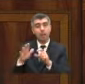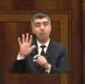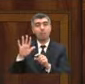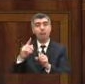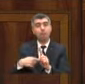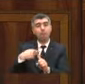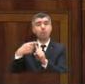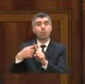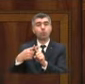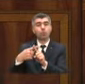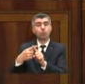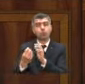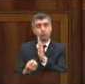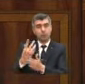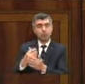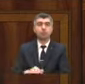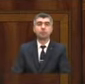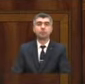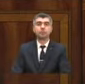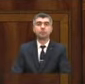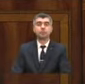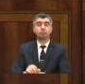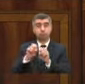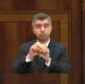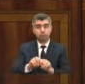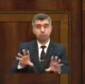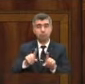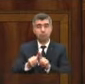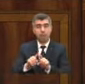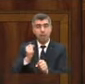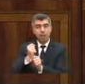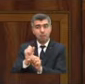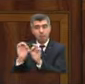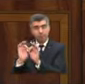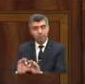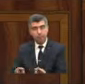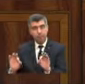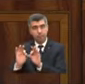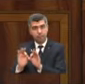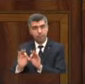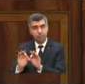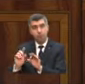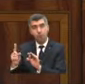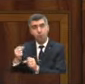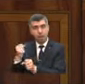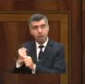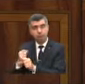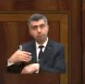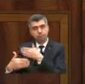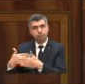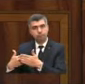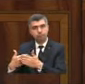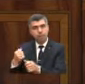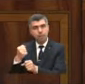ملايين من الساكنة النشيطة. تعميم الاستفادة من فقدان الشغل من خلال تبسيط شروط